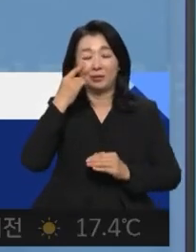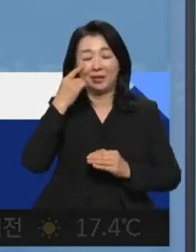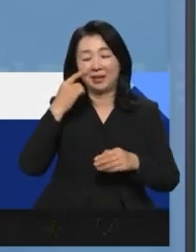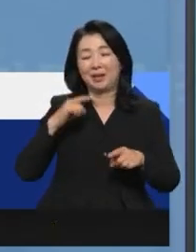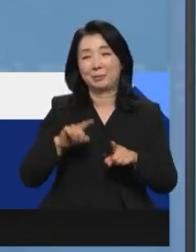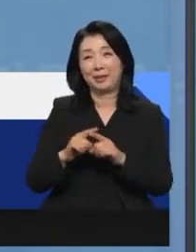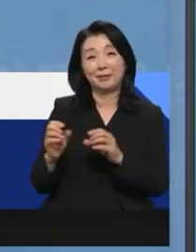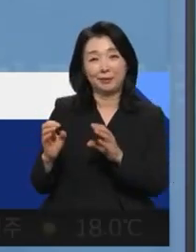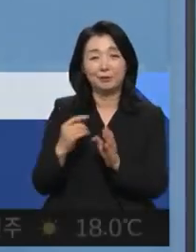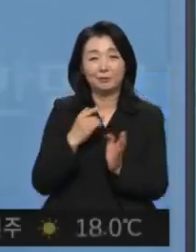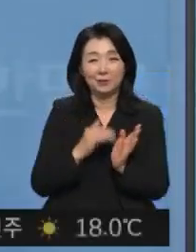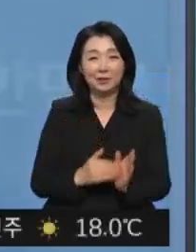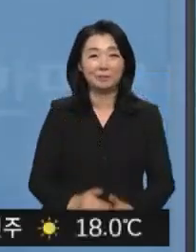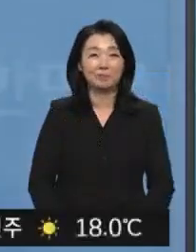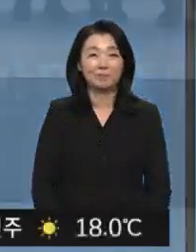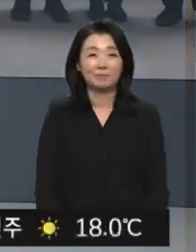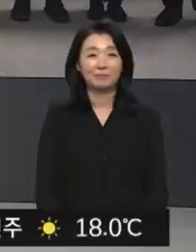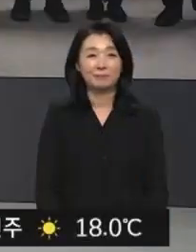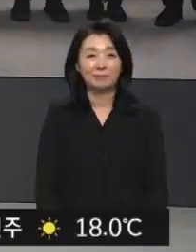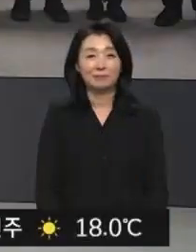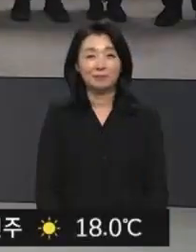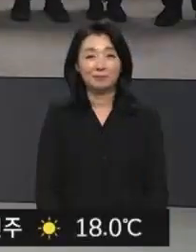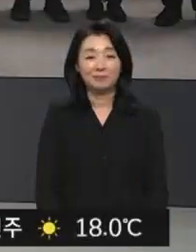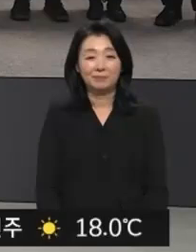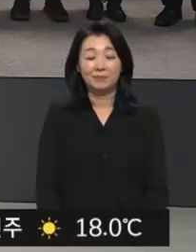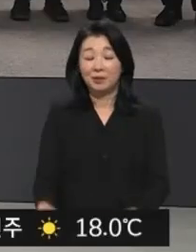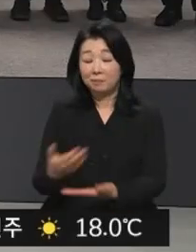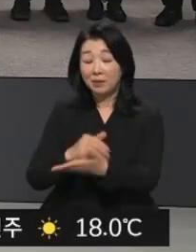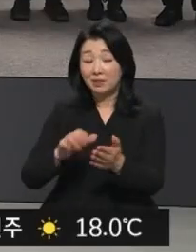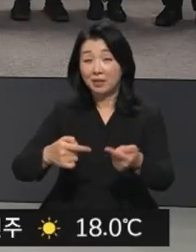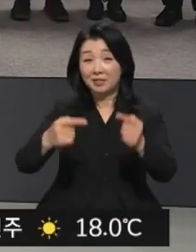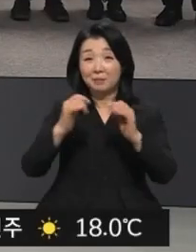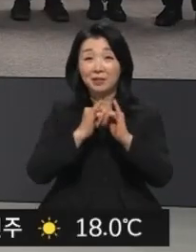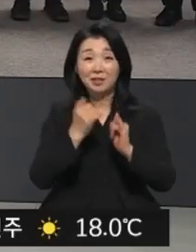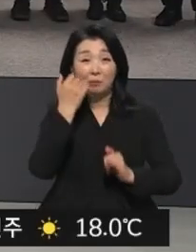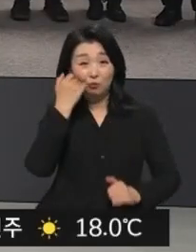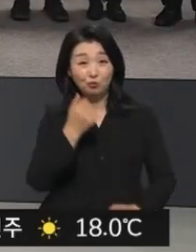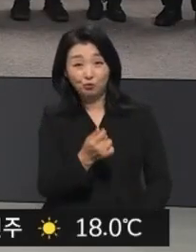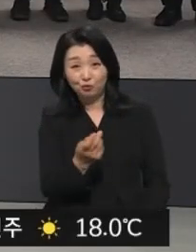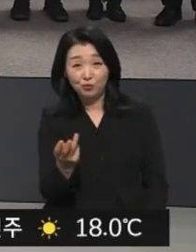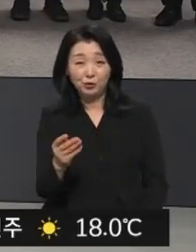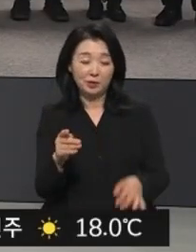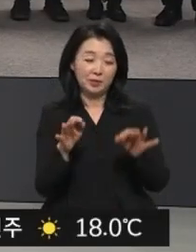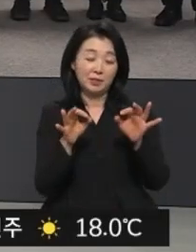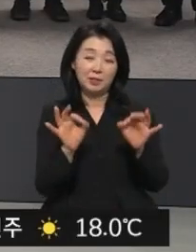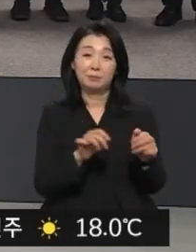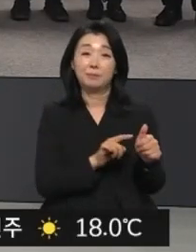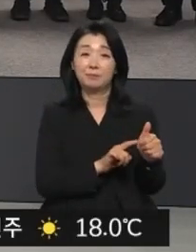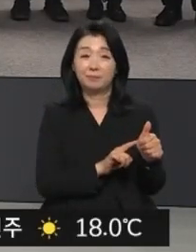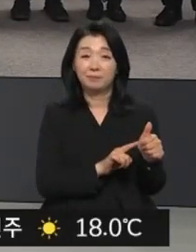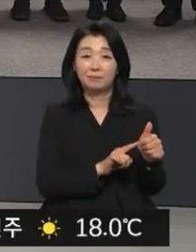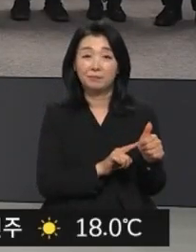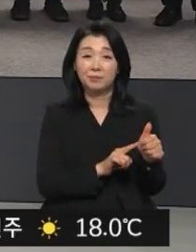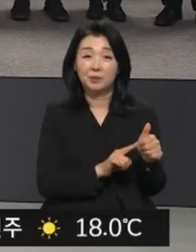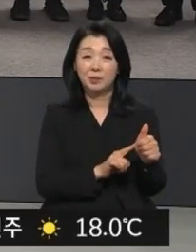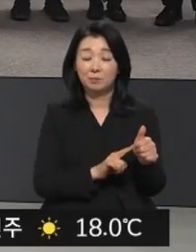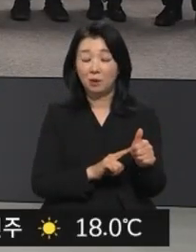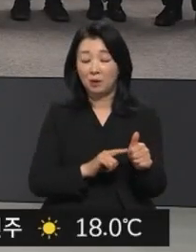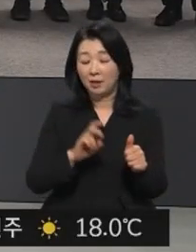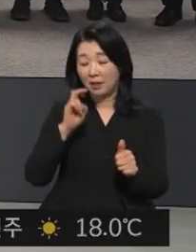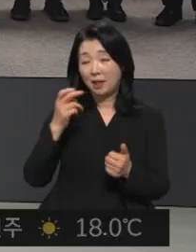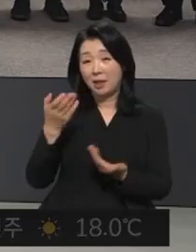함께 나누었습니다. 네, 만찬에 참석한 사람부터 살펴봅니다. 김기현 대표가 이번 만찬을